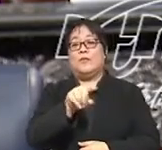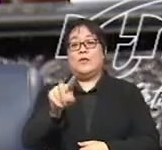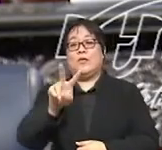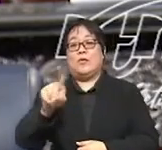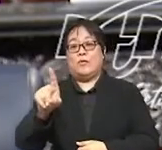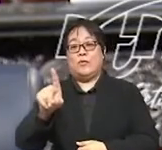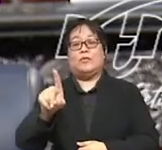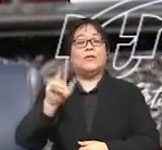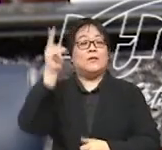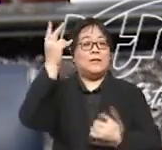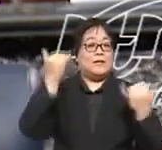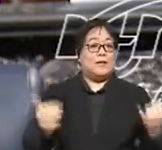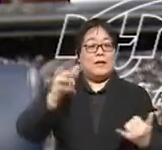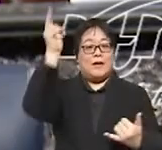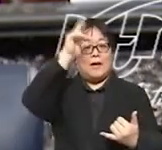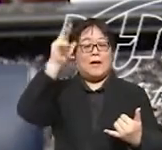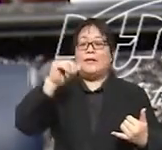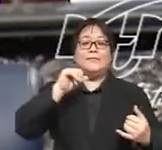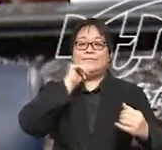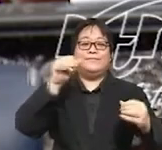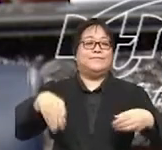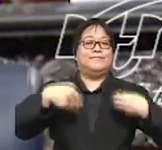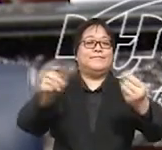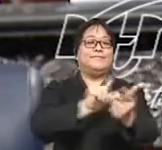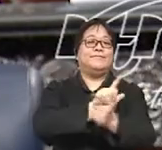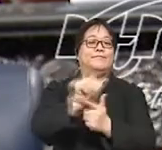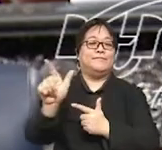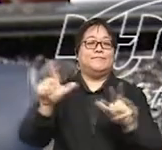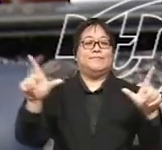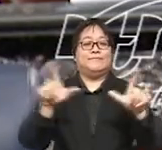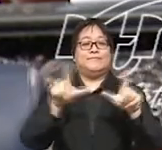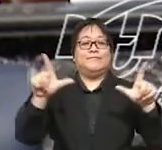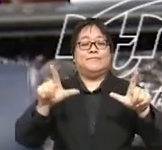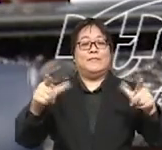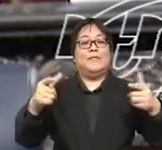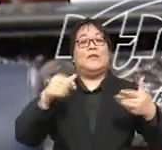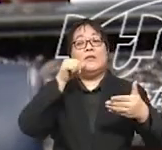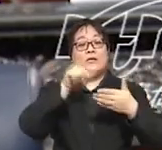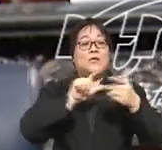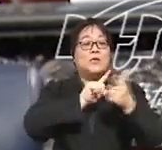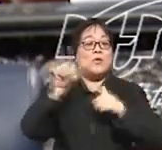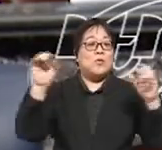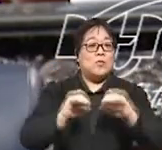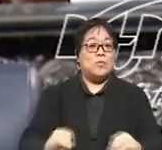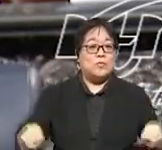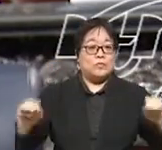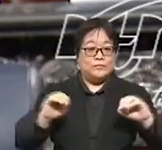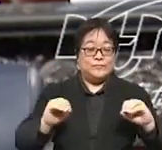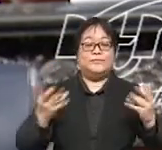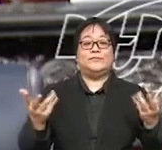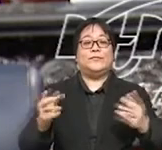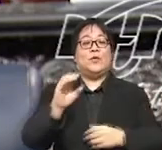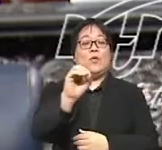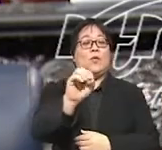sekali ini kerajaan tidak mempertimbangkan apa-apa penyambungan surat kelulusan dan juga apa yang